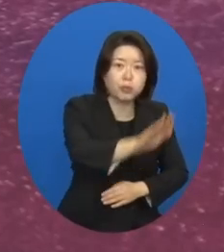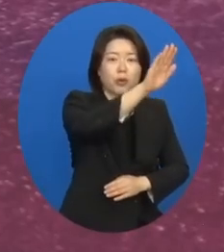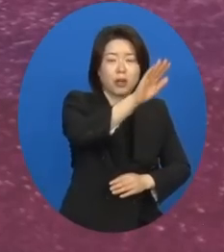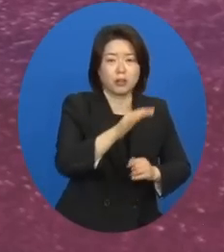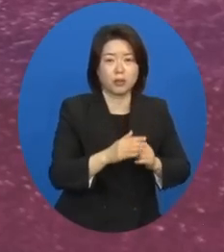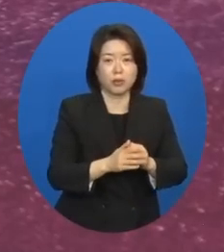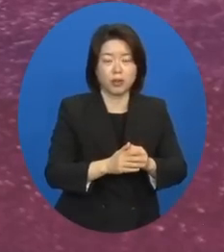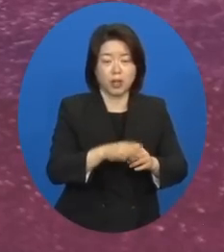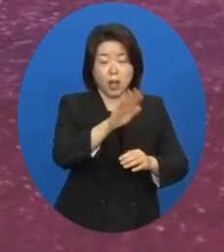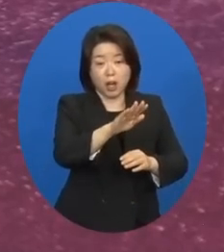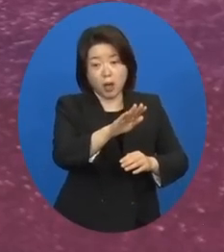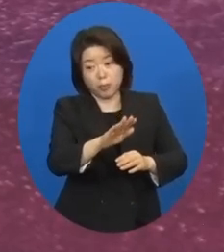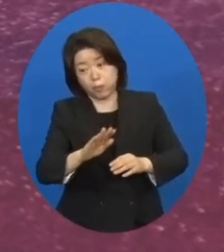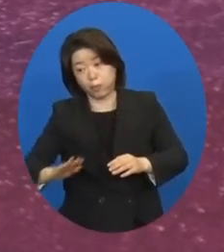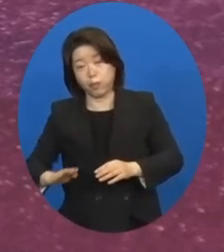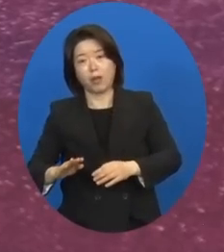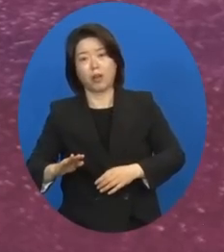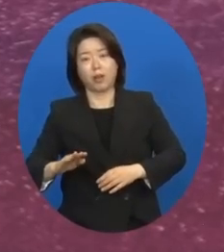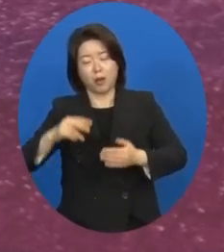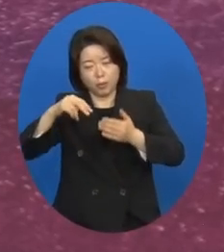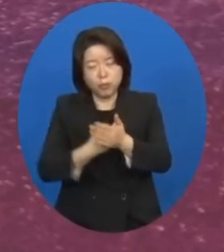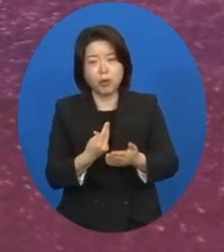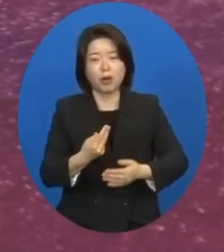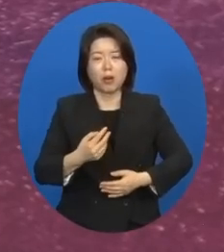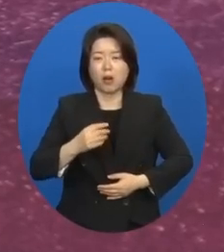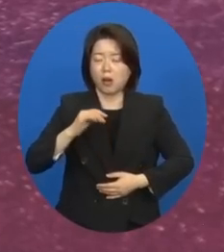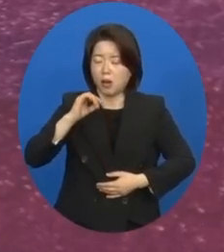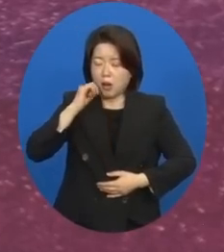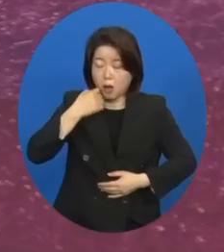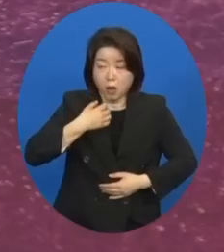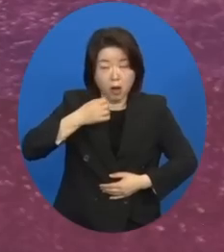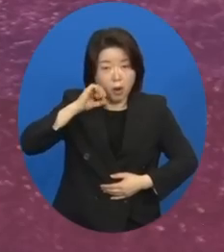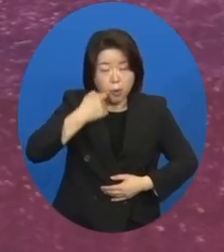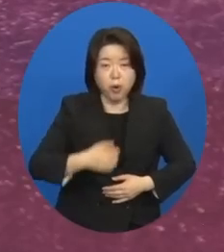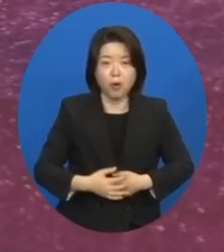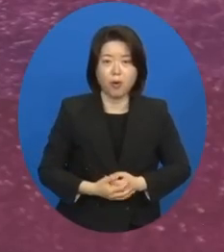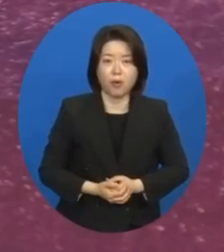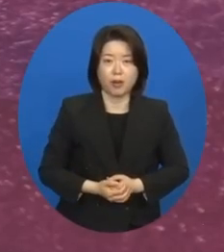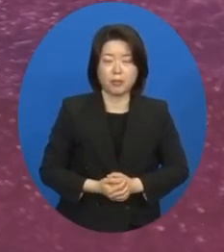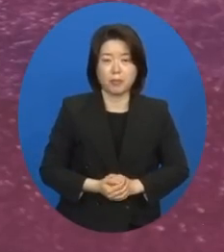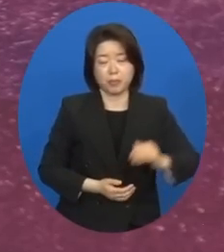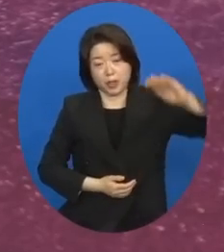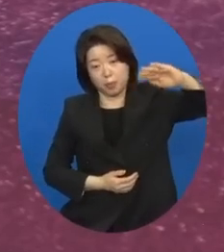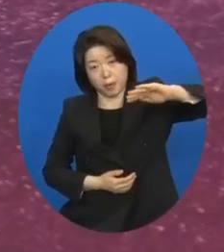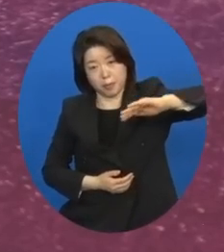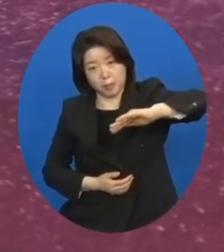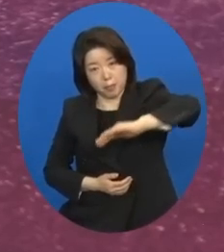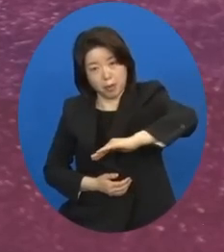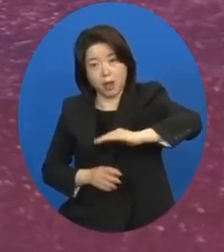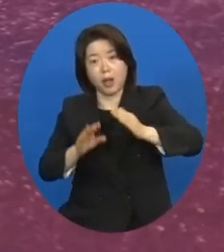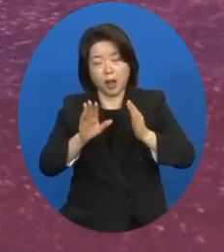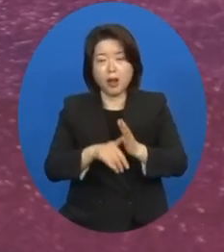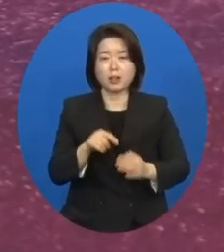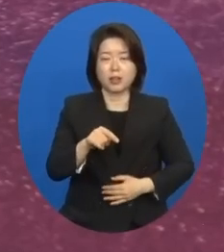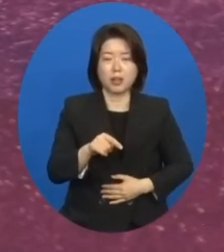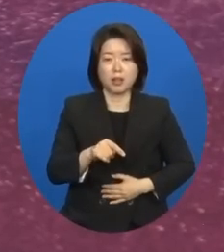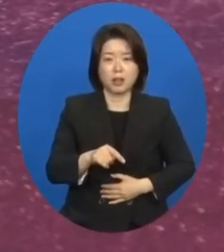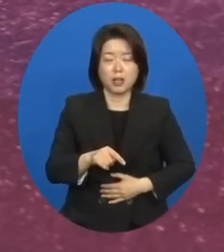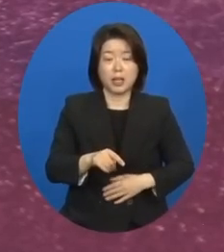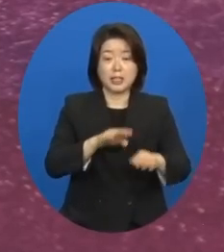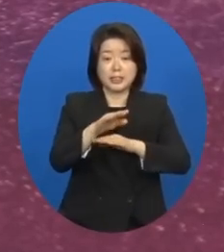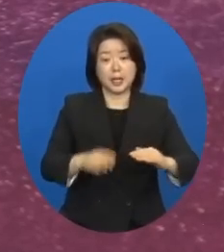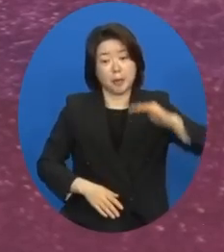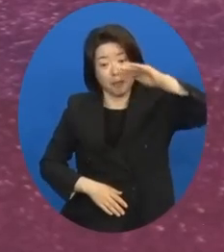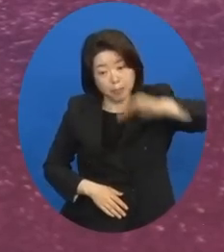경험 해보셨습니까? 정말 무섭습니다. 또 차를 산에서 내려올 때 차가 서야 될